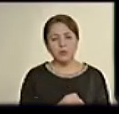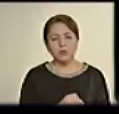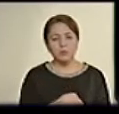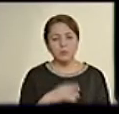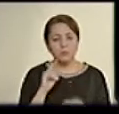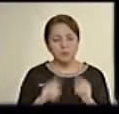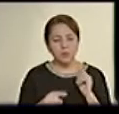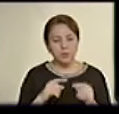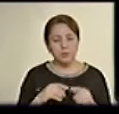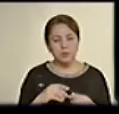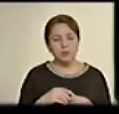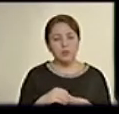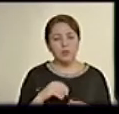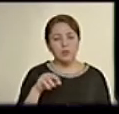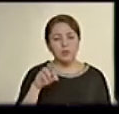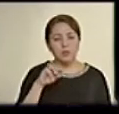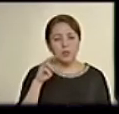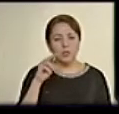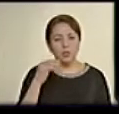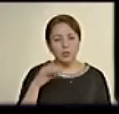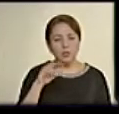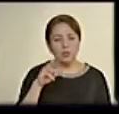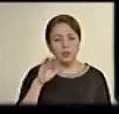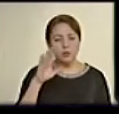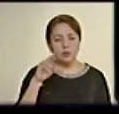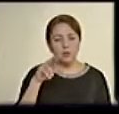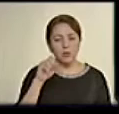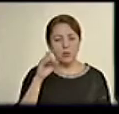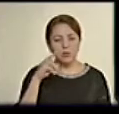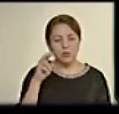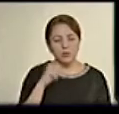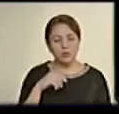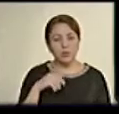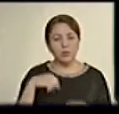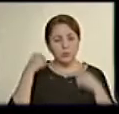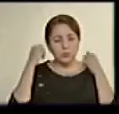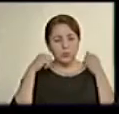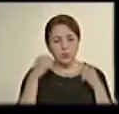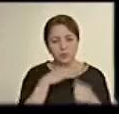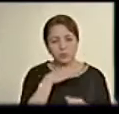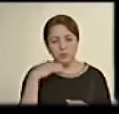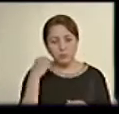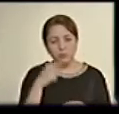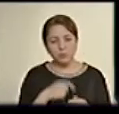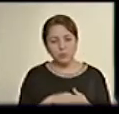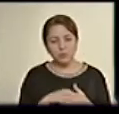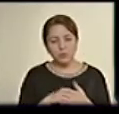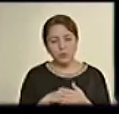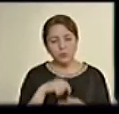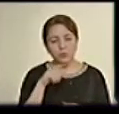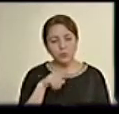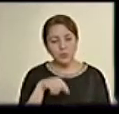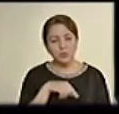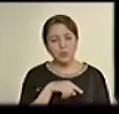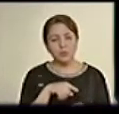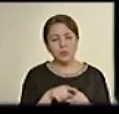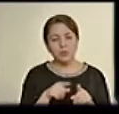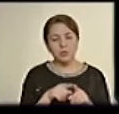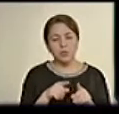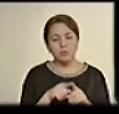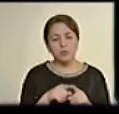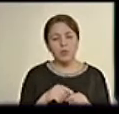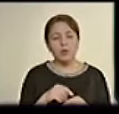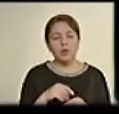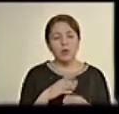million boshgacha qo'ylar ham boqilgan. Aynan mana shu chorva mollaridan ham olinadigan soliq zakot deb